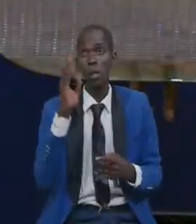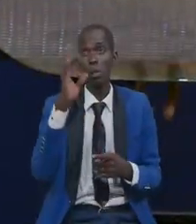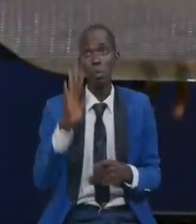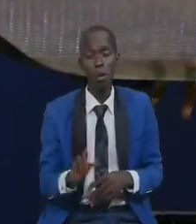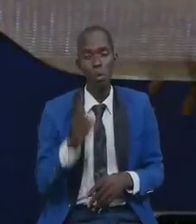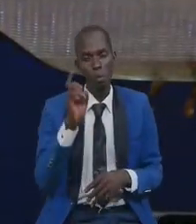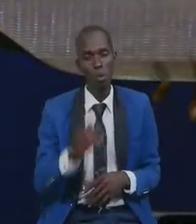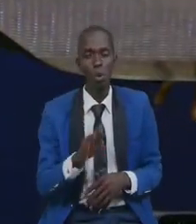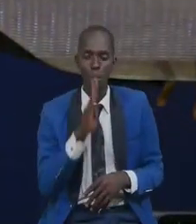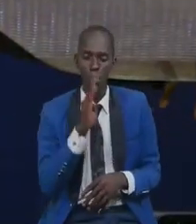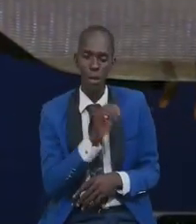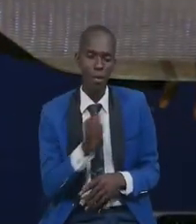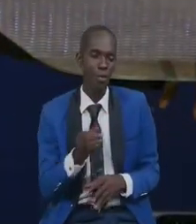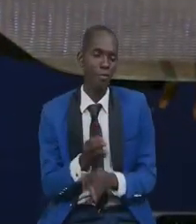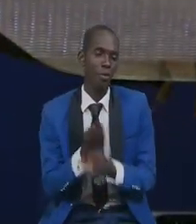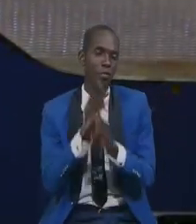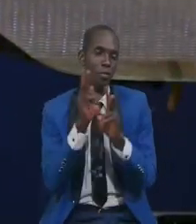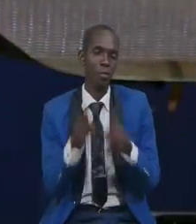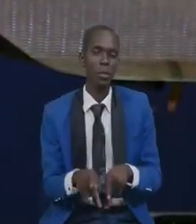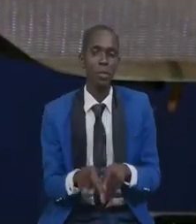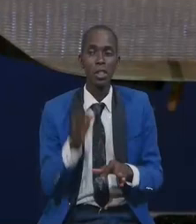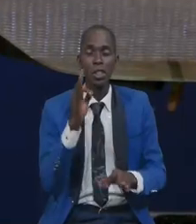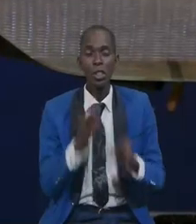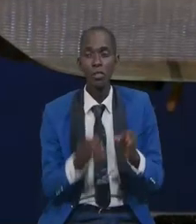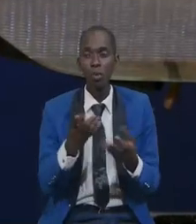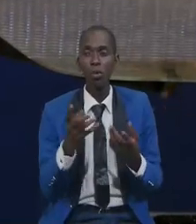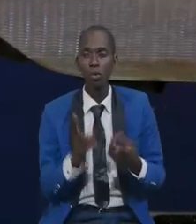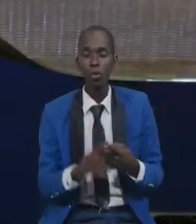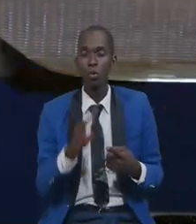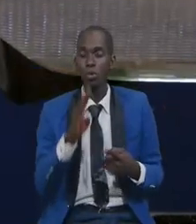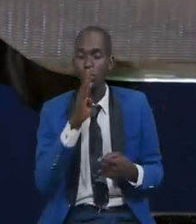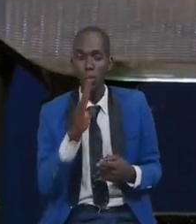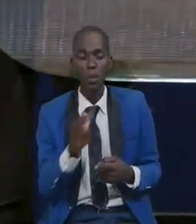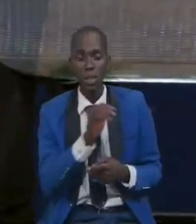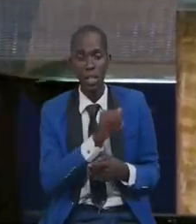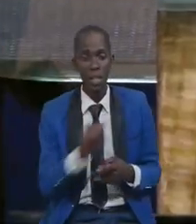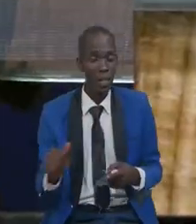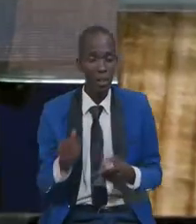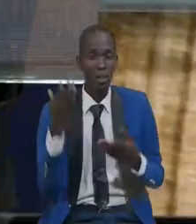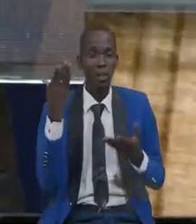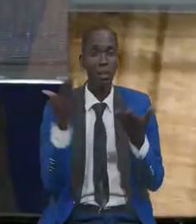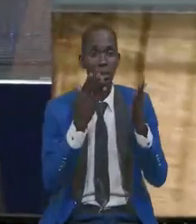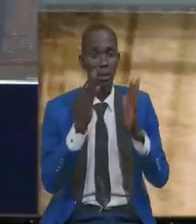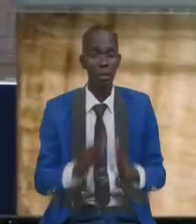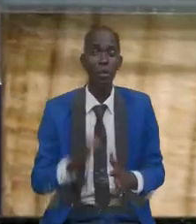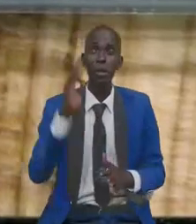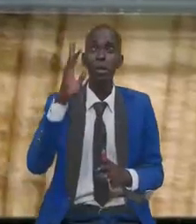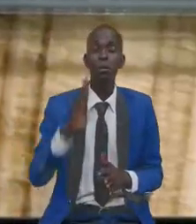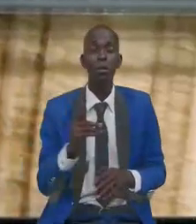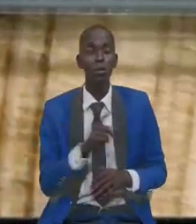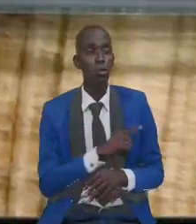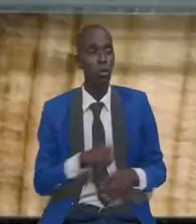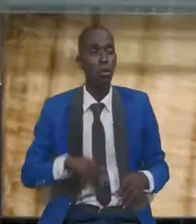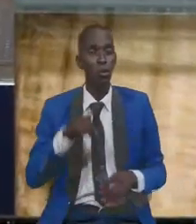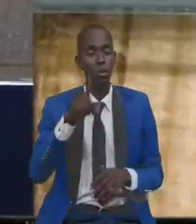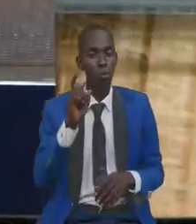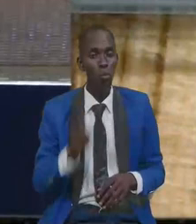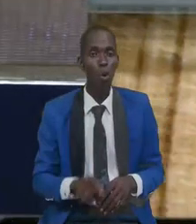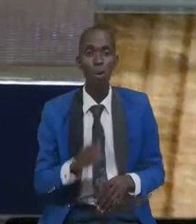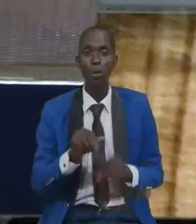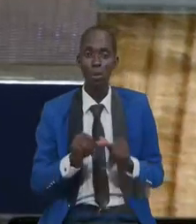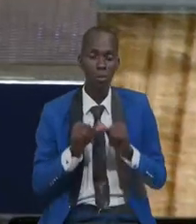être un ministre, femme ou homme, on doit vous trouver fidèle. Vous voulez être un proclamateur de l'évangile